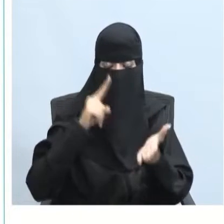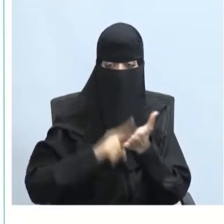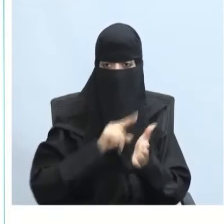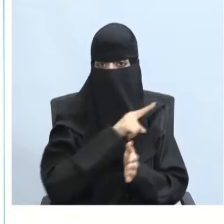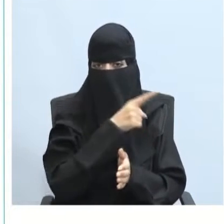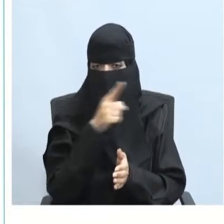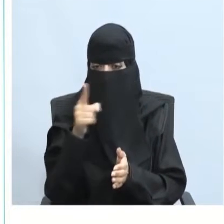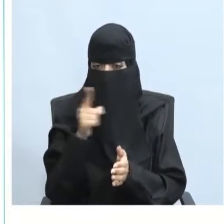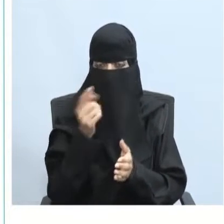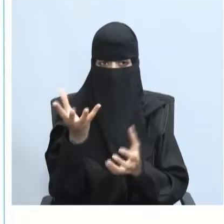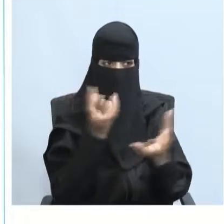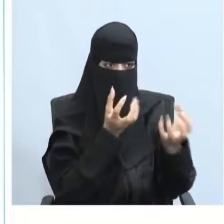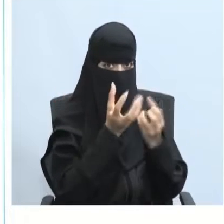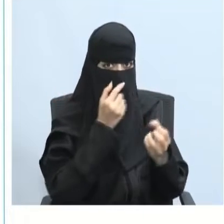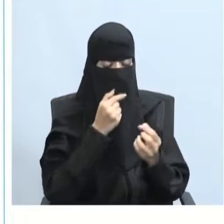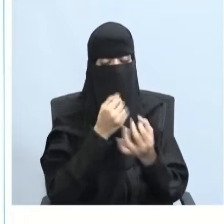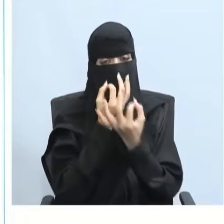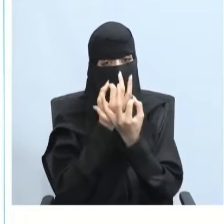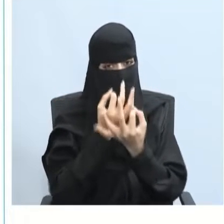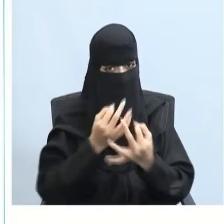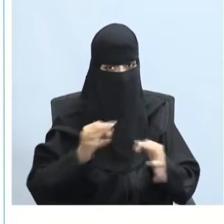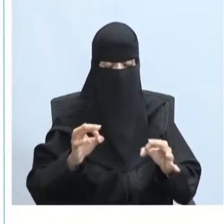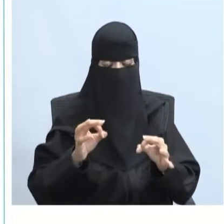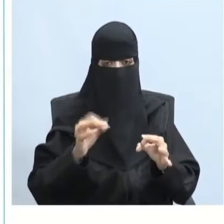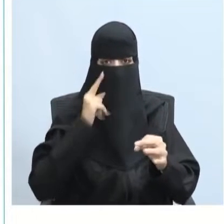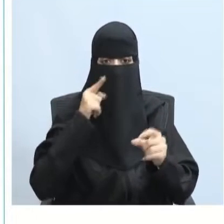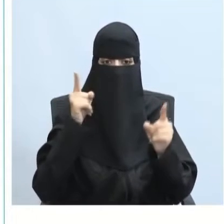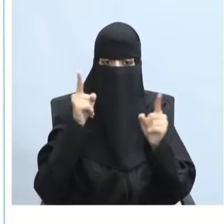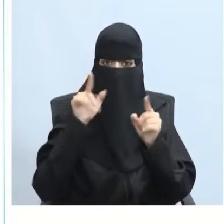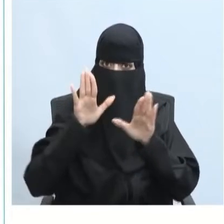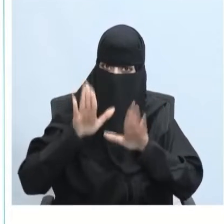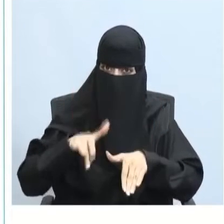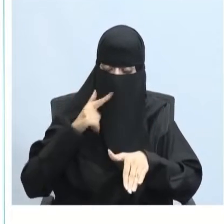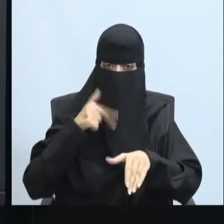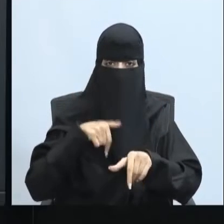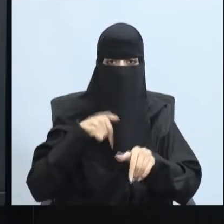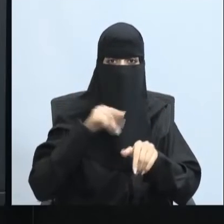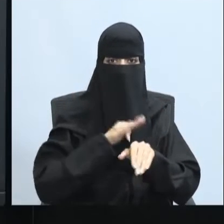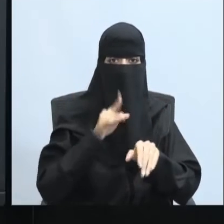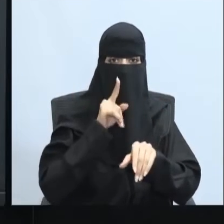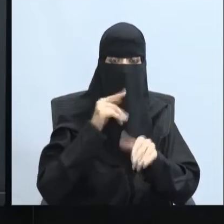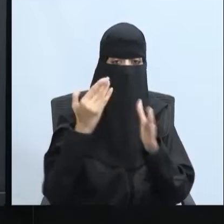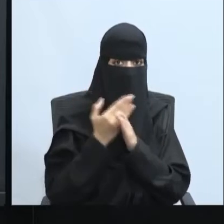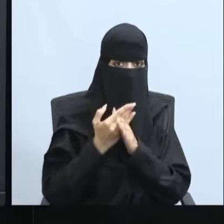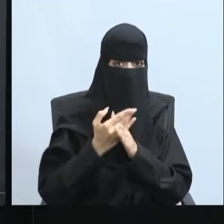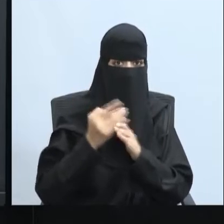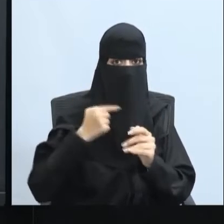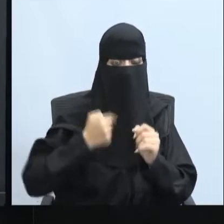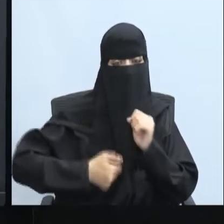المحدد يجب على اداره المشروع التاكد من الموارد سواء الموارد الماديه